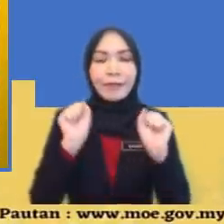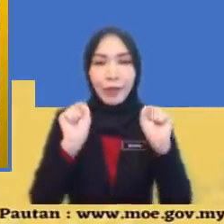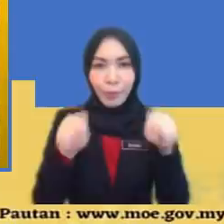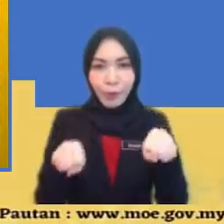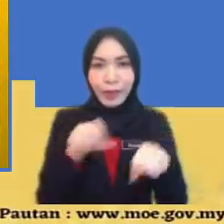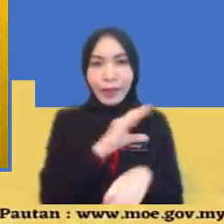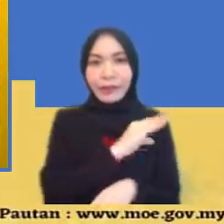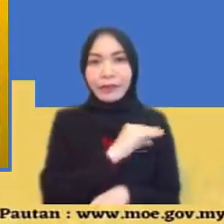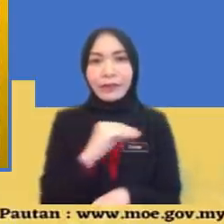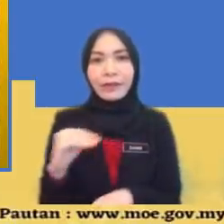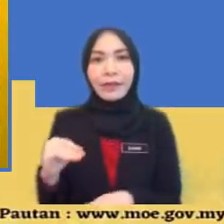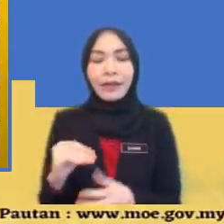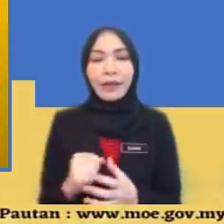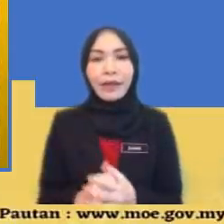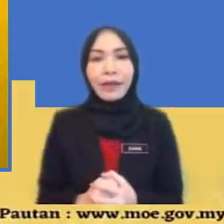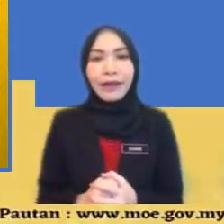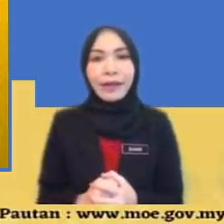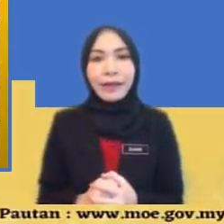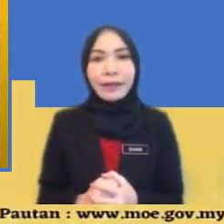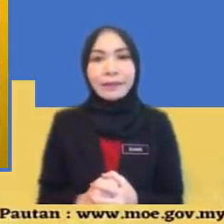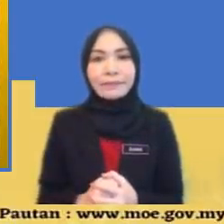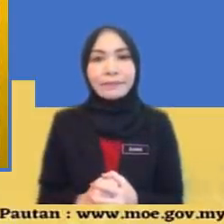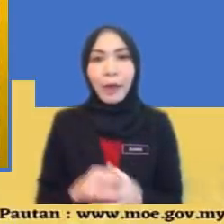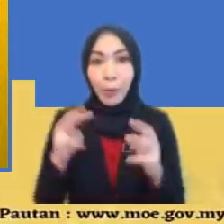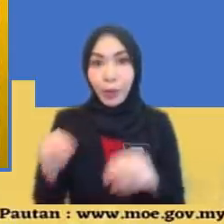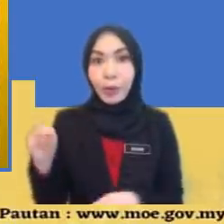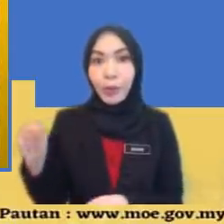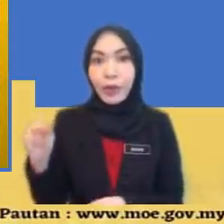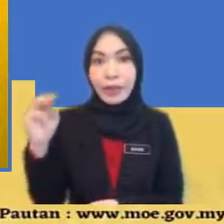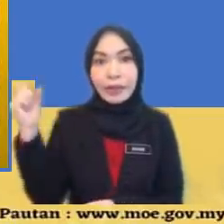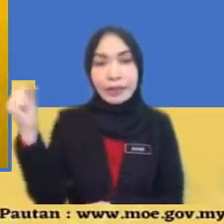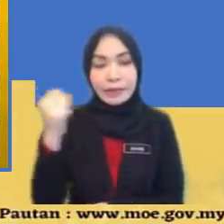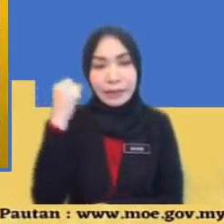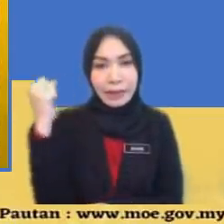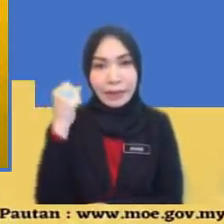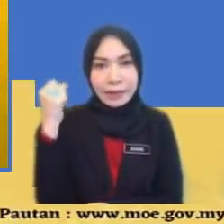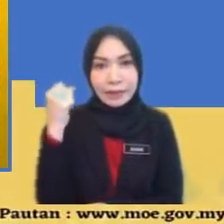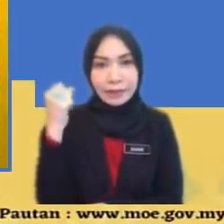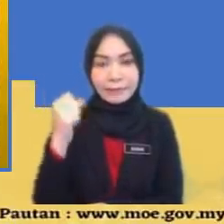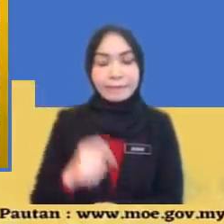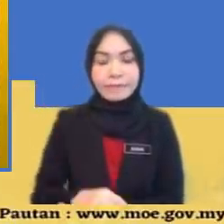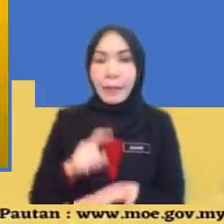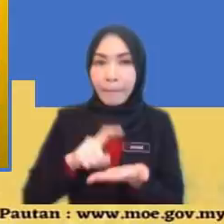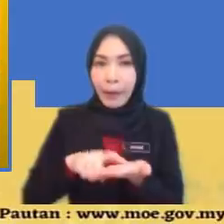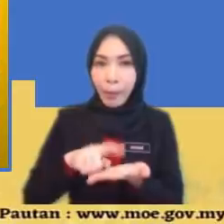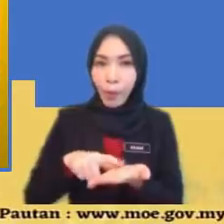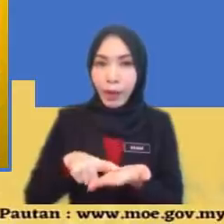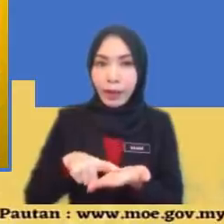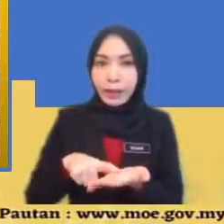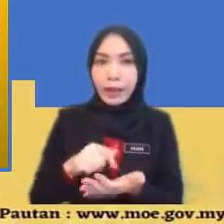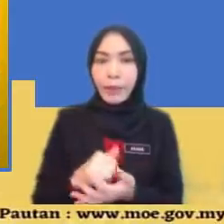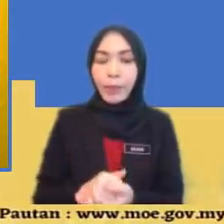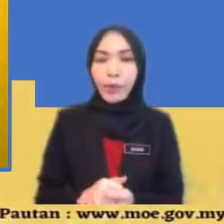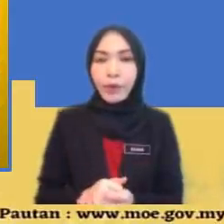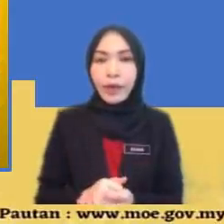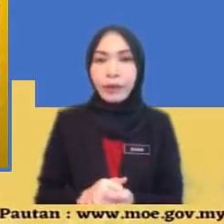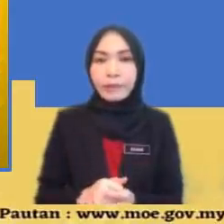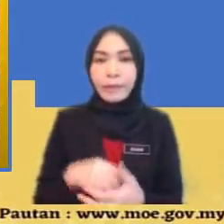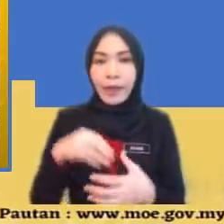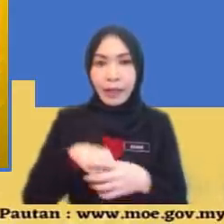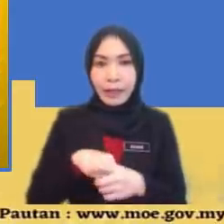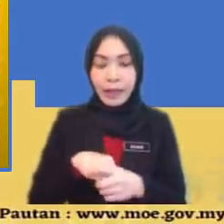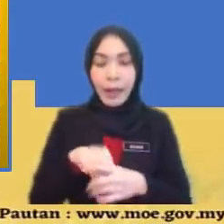pembelajaran murid sentiasa ditaksir direcord dan dipantau walaupun dalam tempo